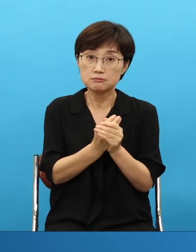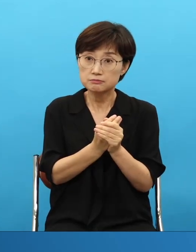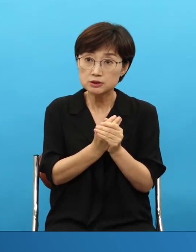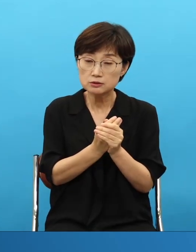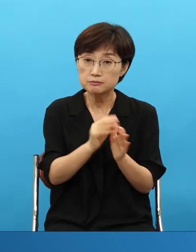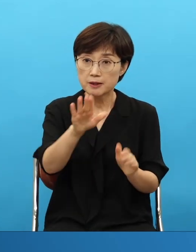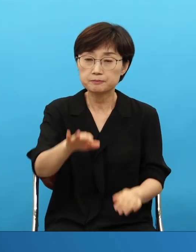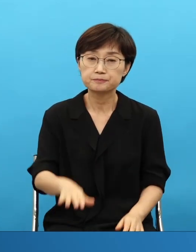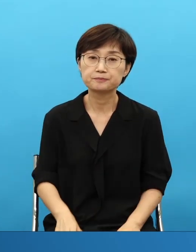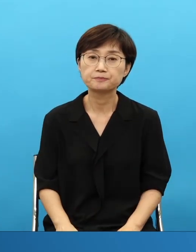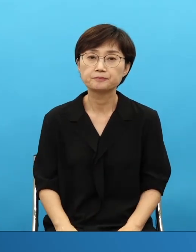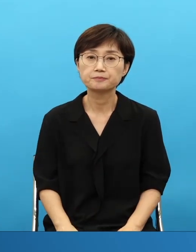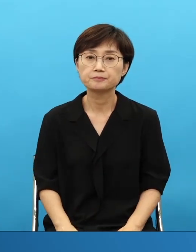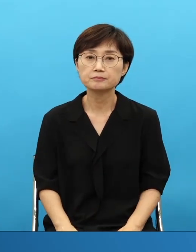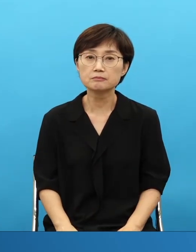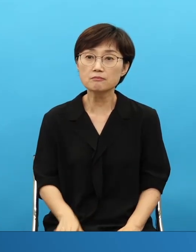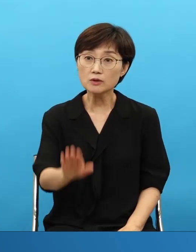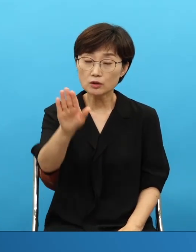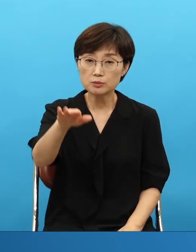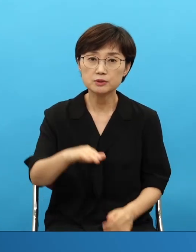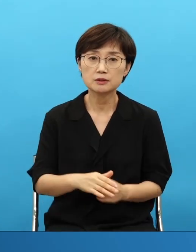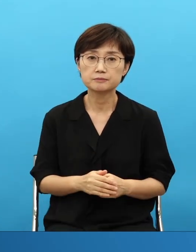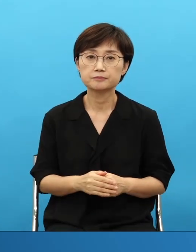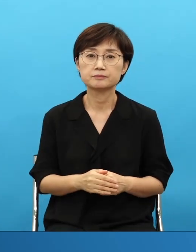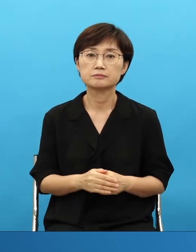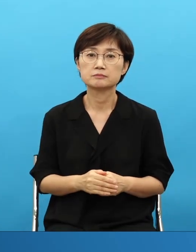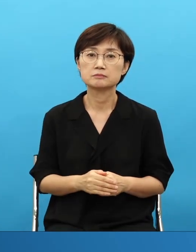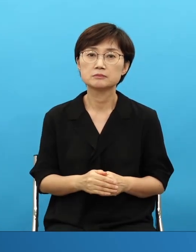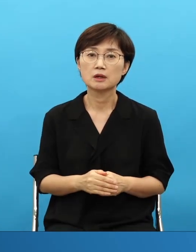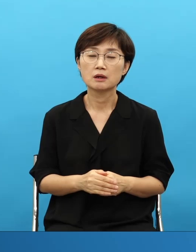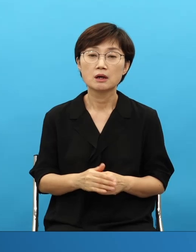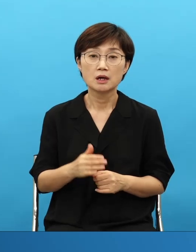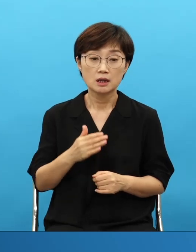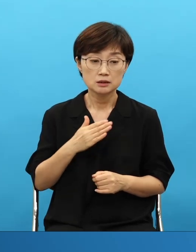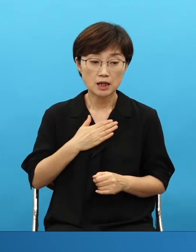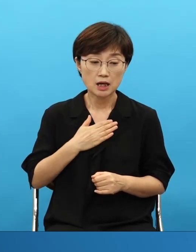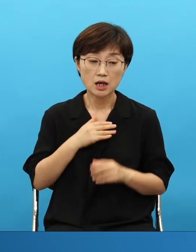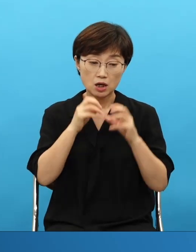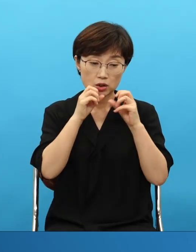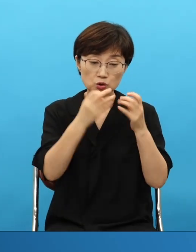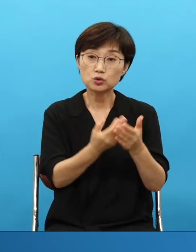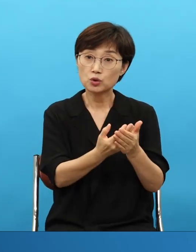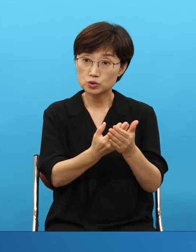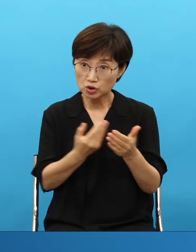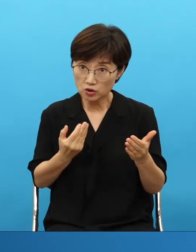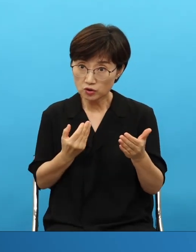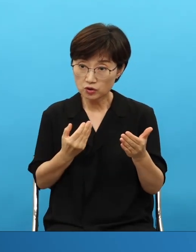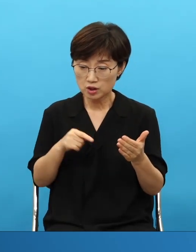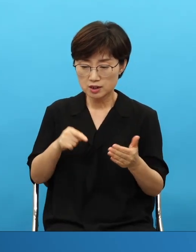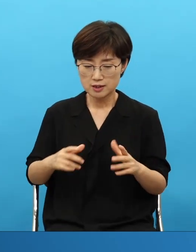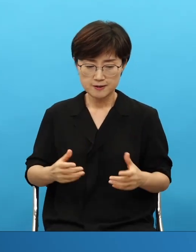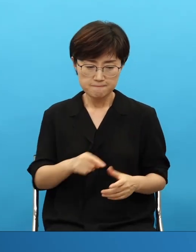열심히 나가는데 좋아요. 大家, 저는 이거 절대로 맨들어 놓고 나갑니다.